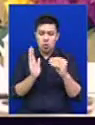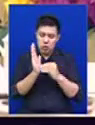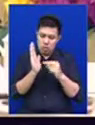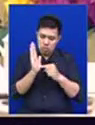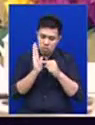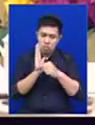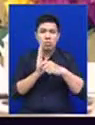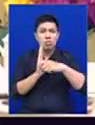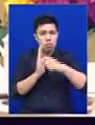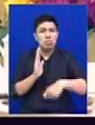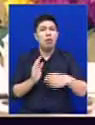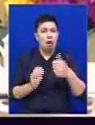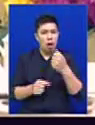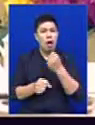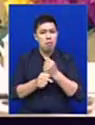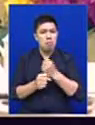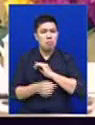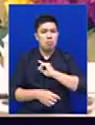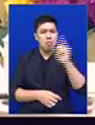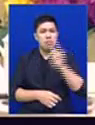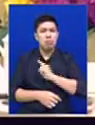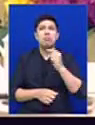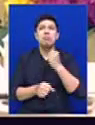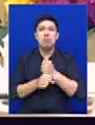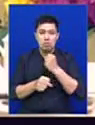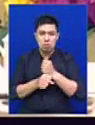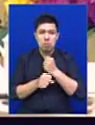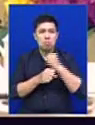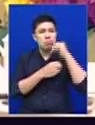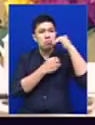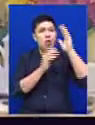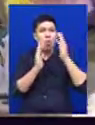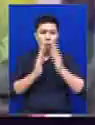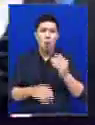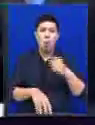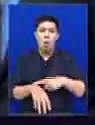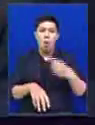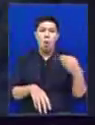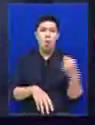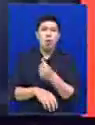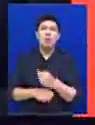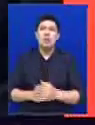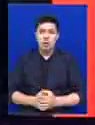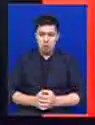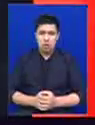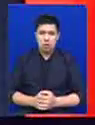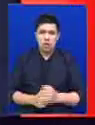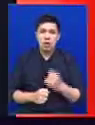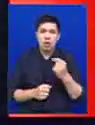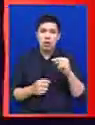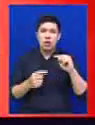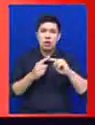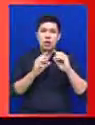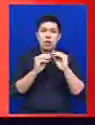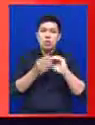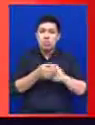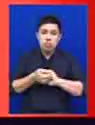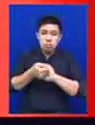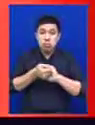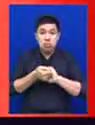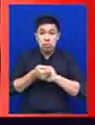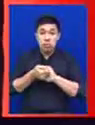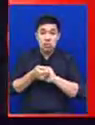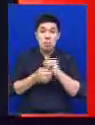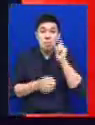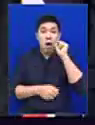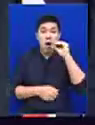ราชมันก็สามารถไปทำงานหรือขนส่งคนได้รวดเร็วขึ้น การร่วมประชุมผู้นำกรอบความร่วมมือแม่โขงร้านช้